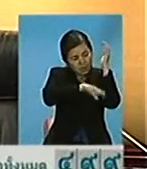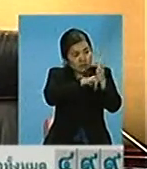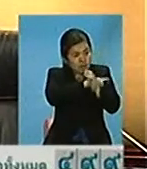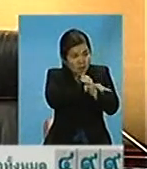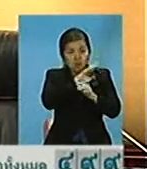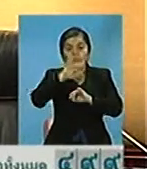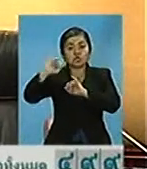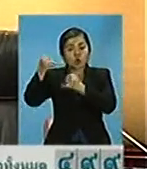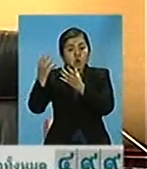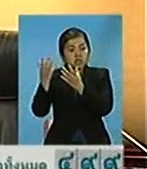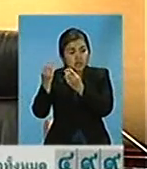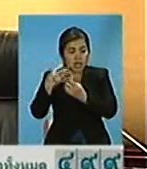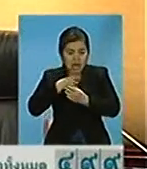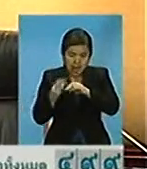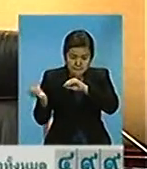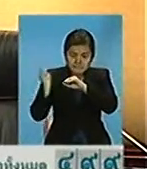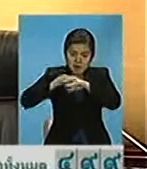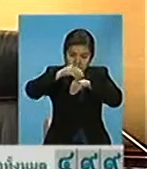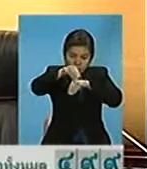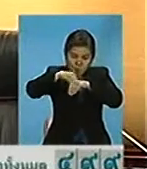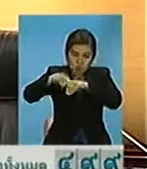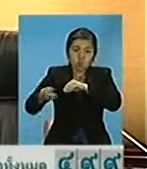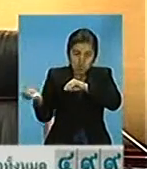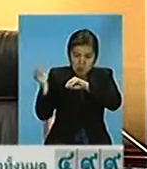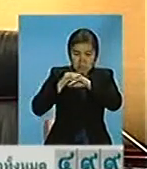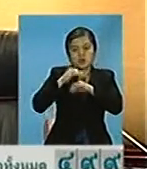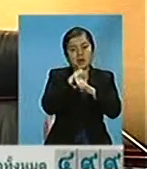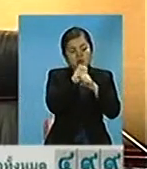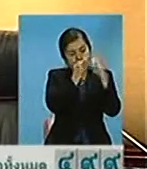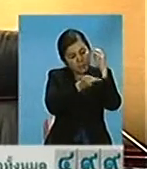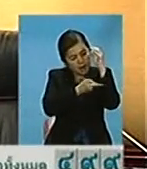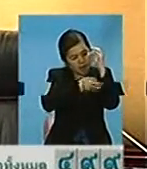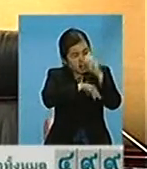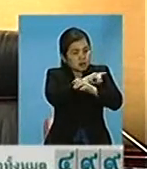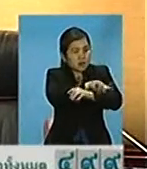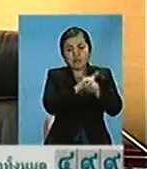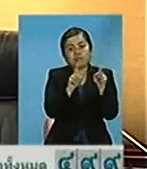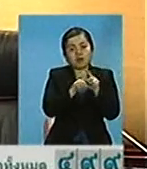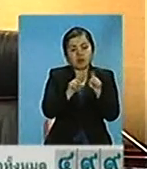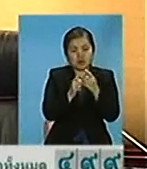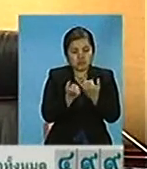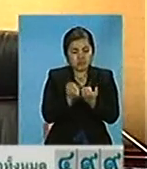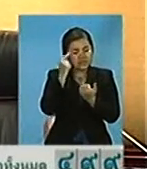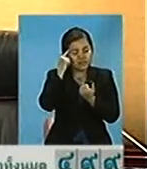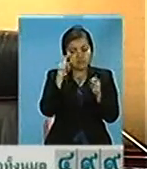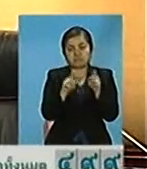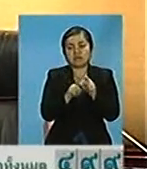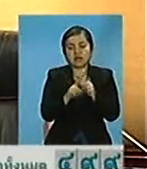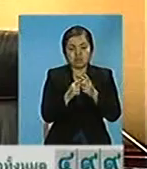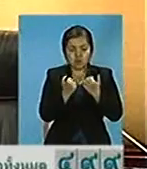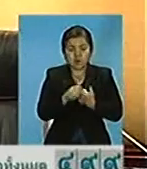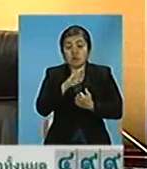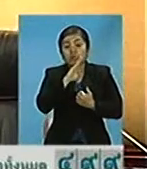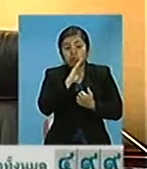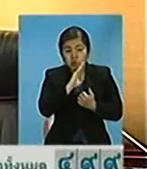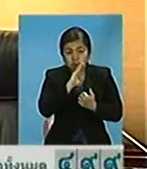จ้าของสวนอยากจะได้ผลผลิตเพิ่มก็ต้องเพิ่มประสิทธิภาพตรงนั้นตรงนี้ก็มีอย่างแน่นอนอยู่แล้วงั้นผมก็คิดว่าวันนี้นะครับถ้าเรา